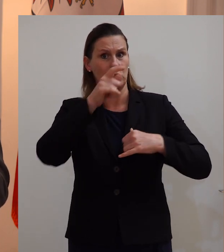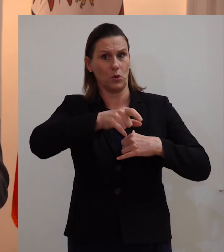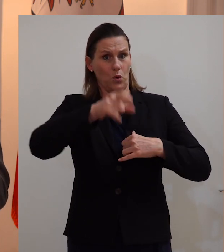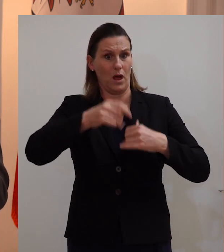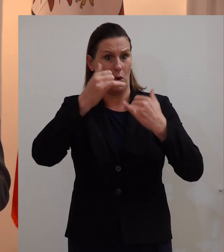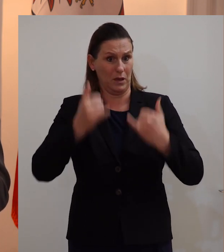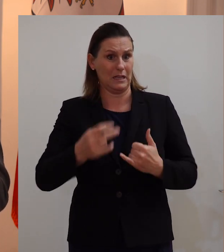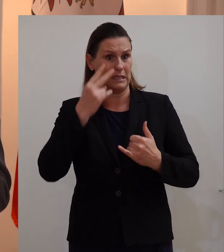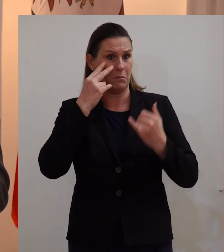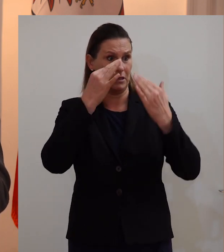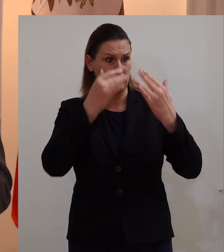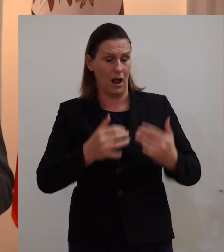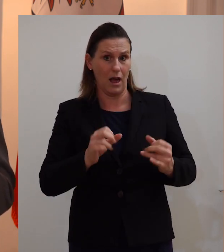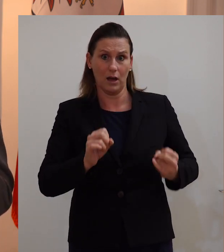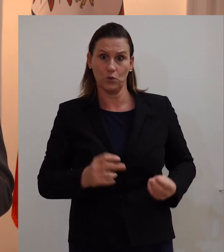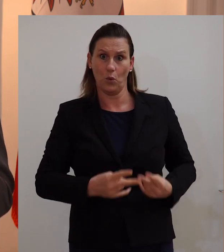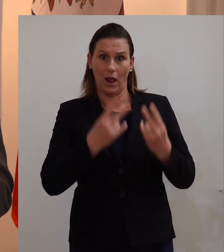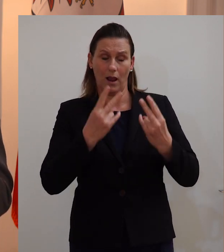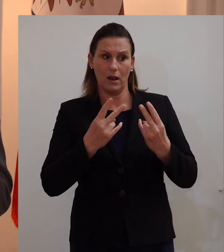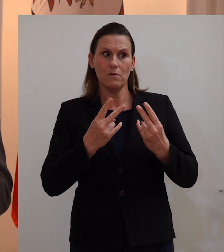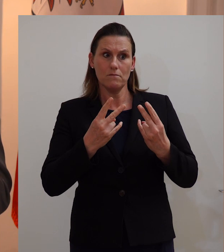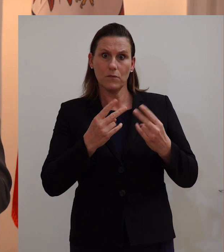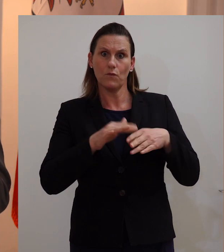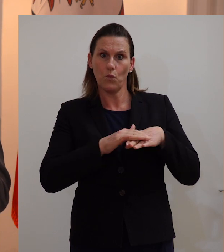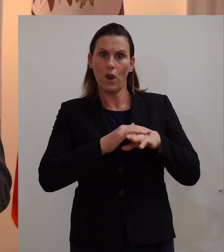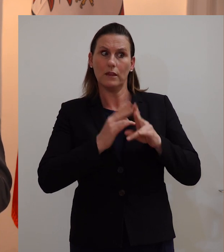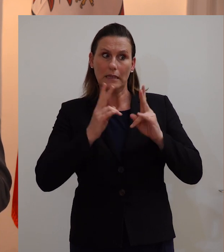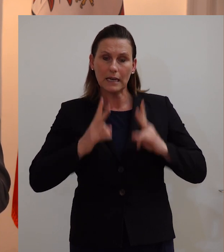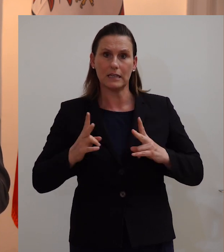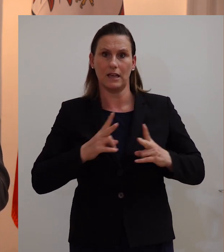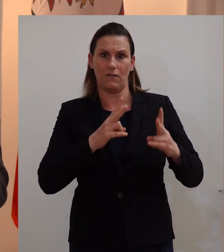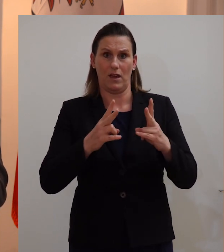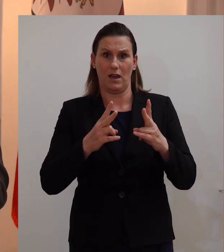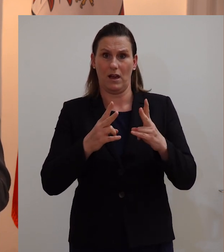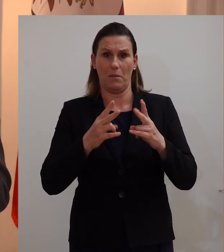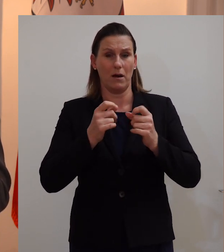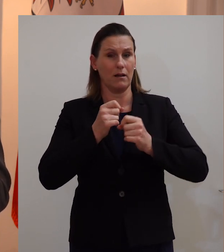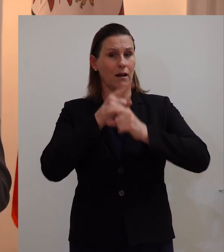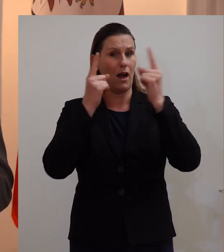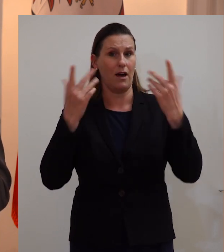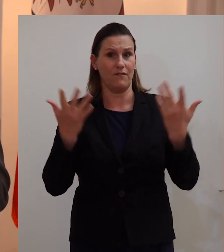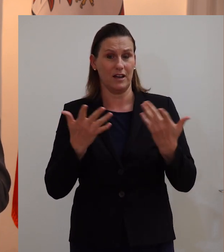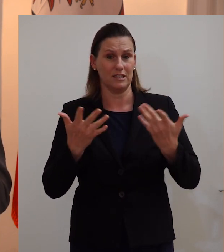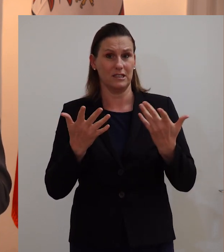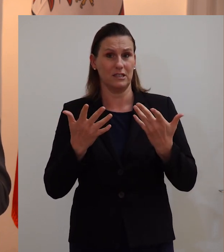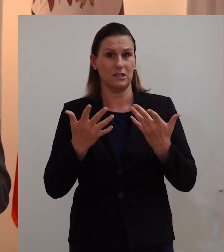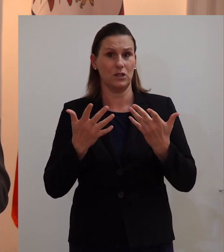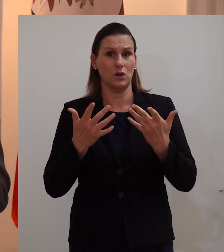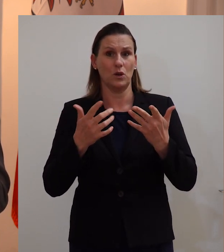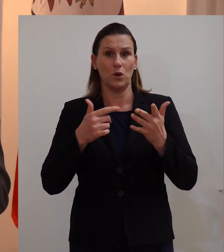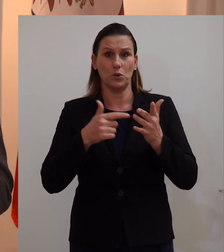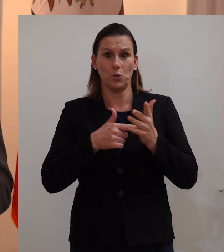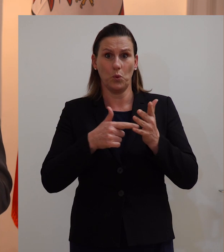die aktuellen Zahlen zeigen, dass wir auf dem richtigen Weg sind, muss eines klar sein. Wir haben